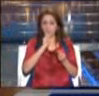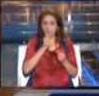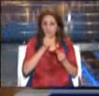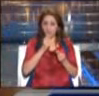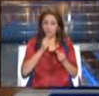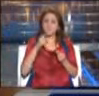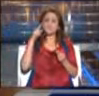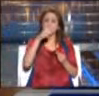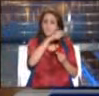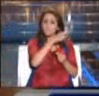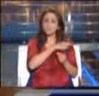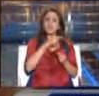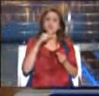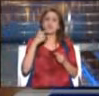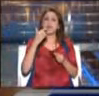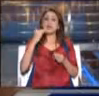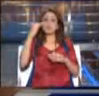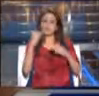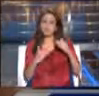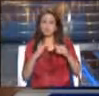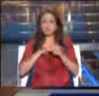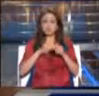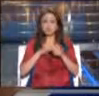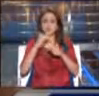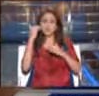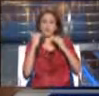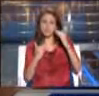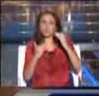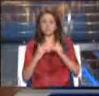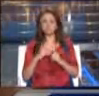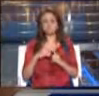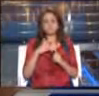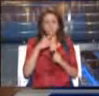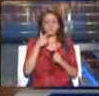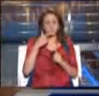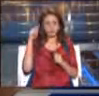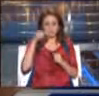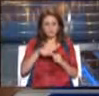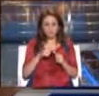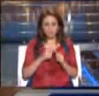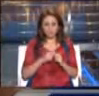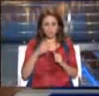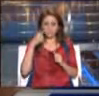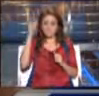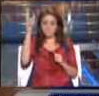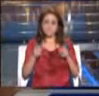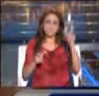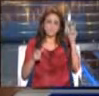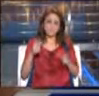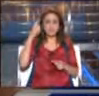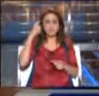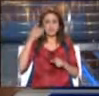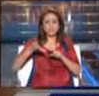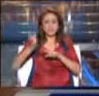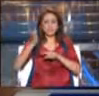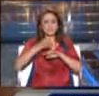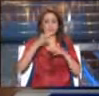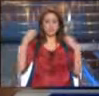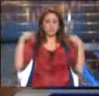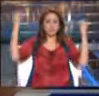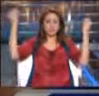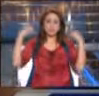متهمه ان هي قللت الذوق وقللت مستوى الرقي. فبالتالي لما بتلاقي فيه ممكن البعض واخد اتجاه معين، اتجاه رياضي